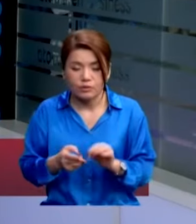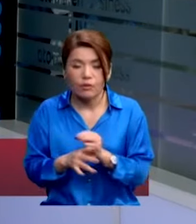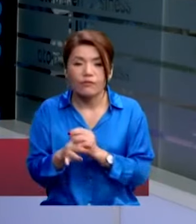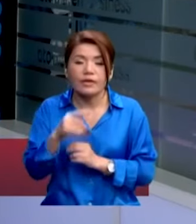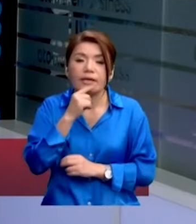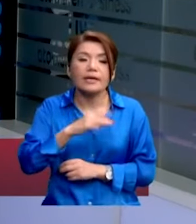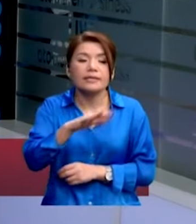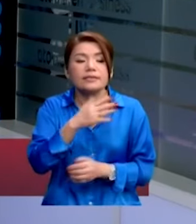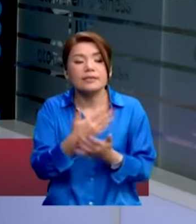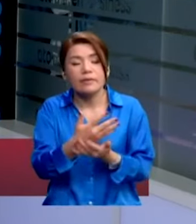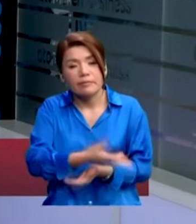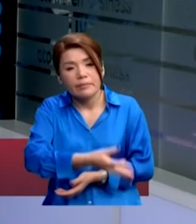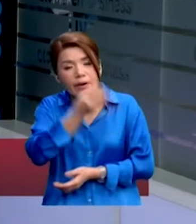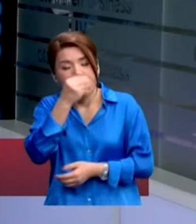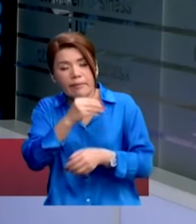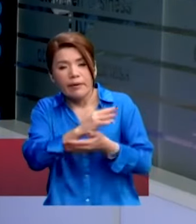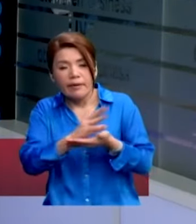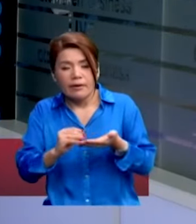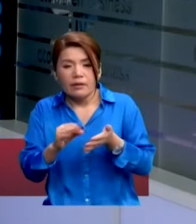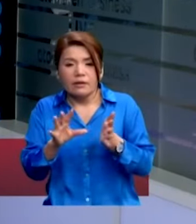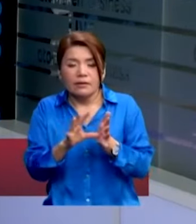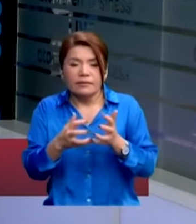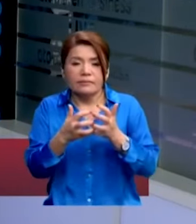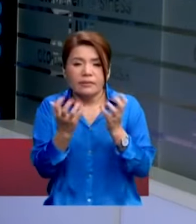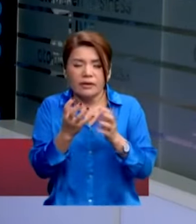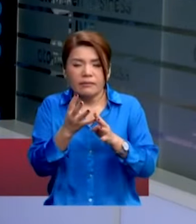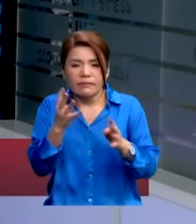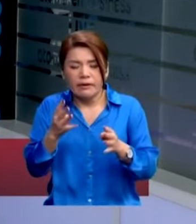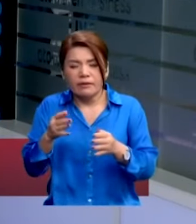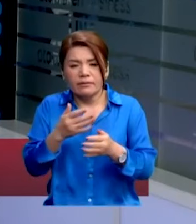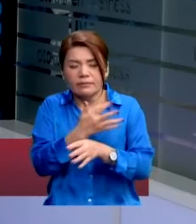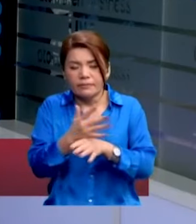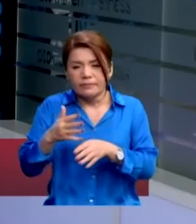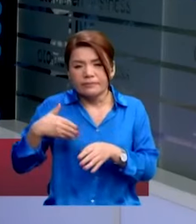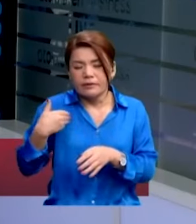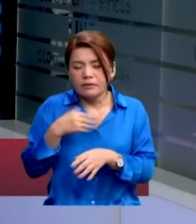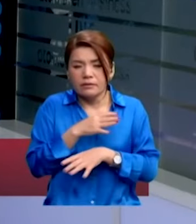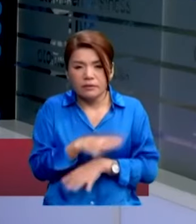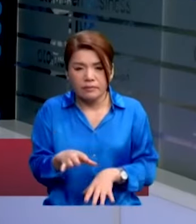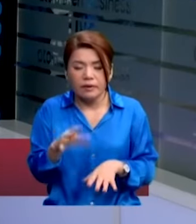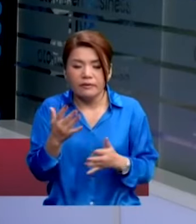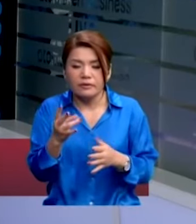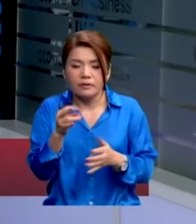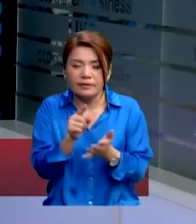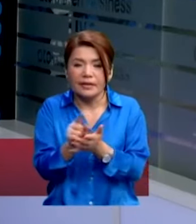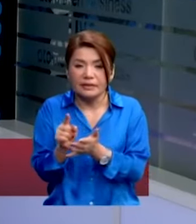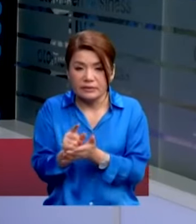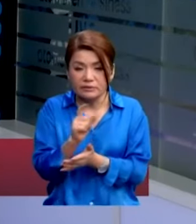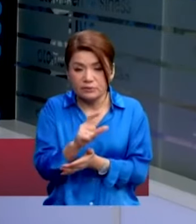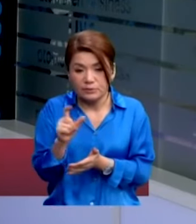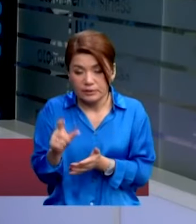Российской Федерации где внедрение электронной очереди не принесло желаемого результата Однако налоговики